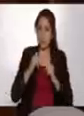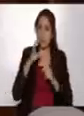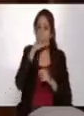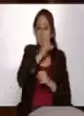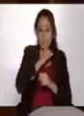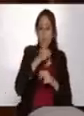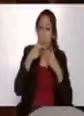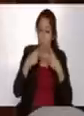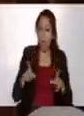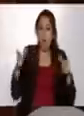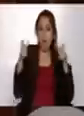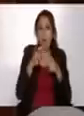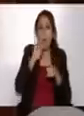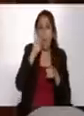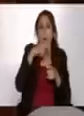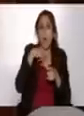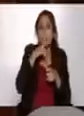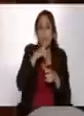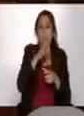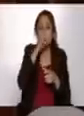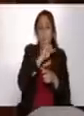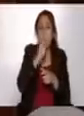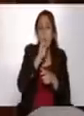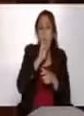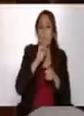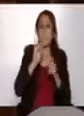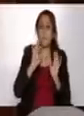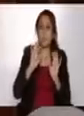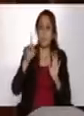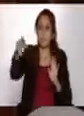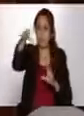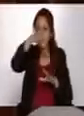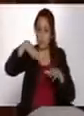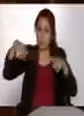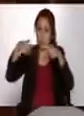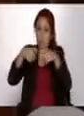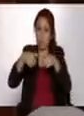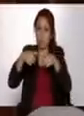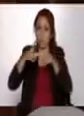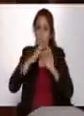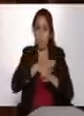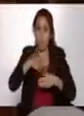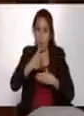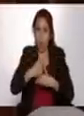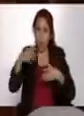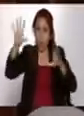سريه بعد انتهاء المحكمه، ما فيش الا احنا وهم والمحاميين